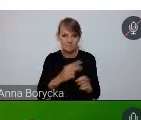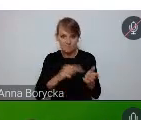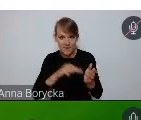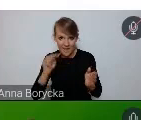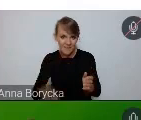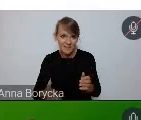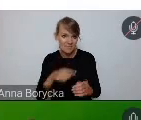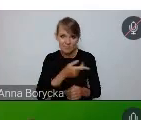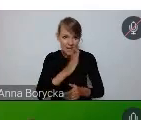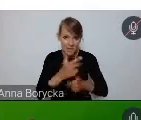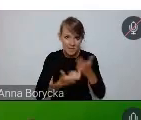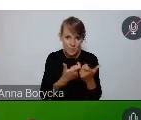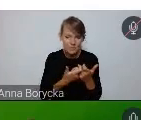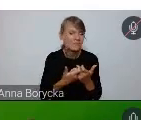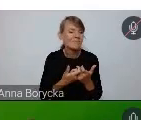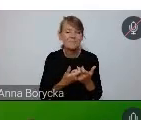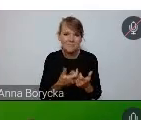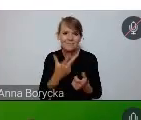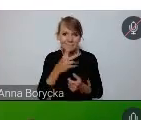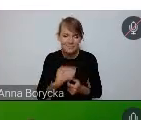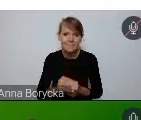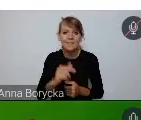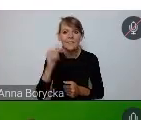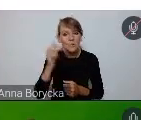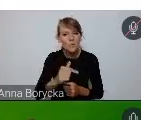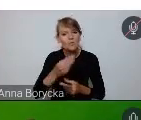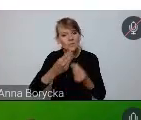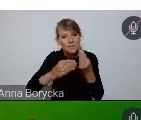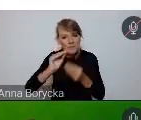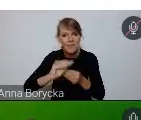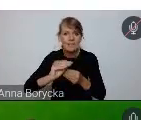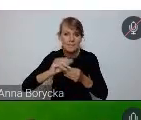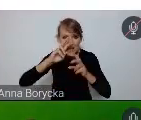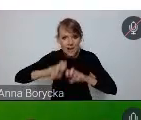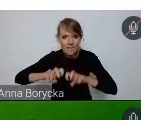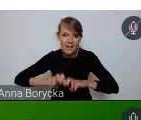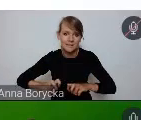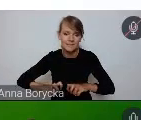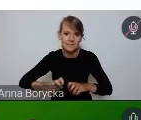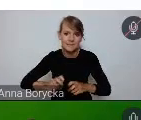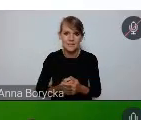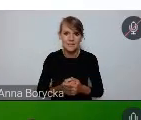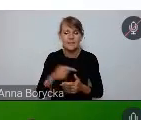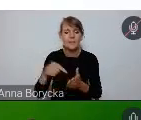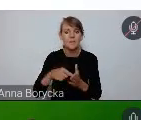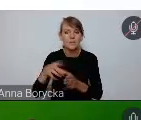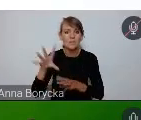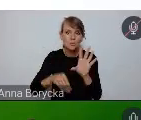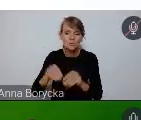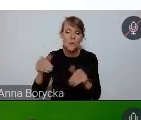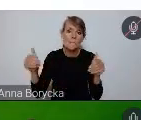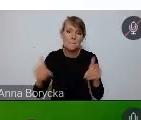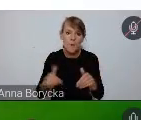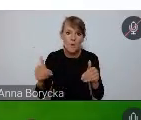przedsięwzięcia. Należy po prostu wnikliwie przeanalizować zakres projektu, czy ewentualnie jakieś